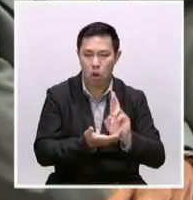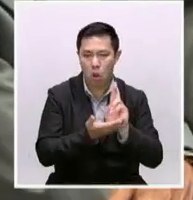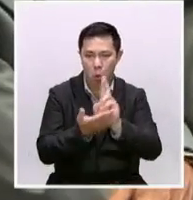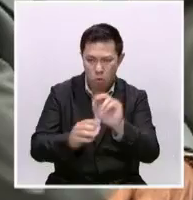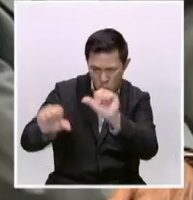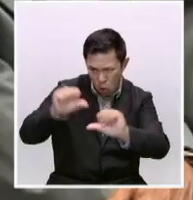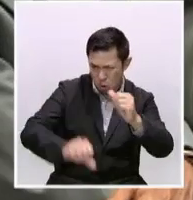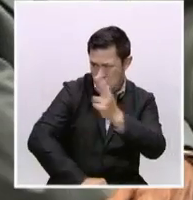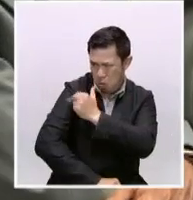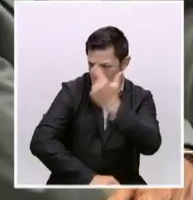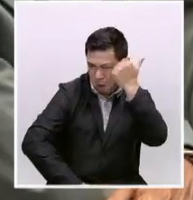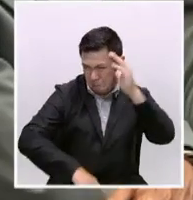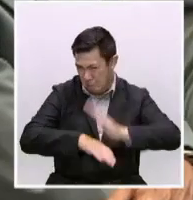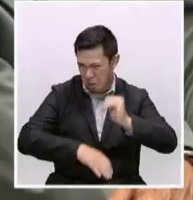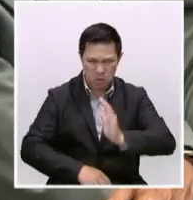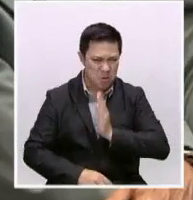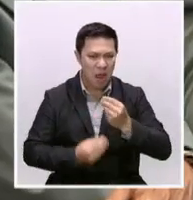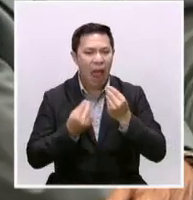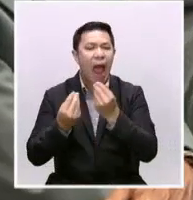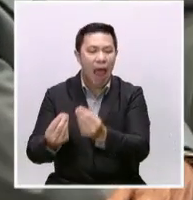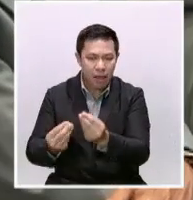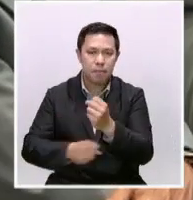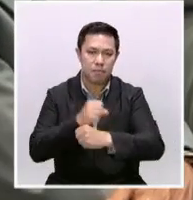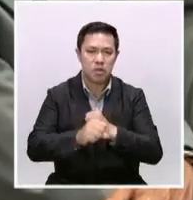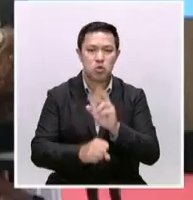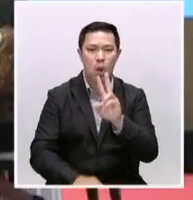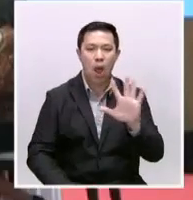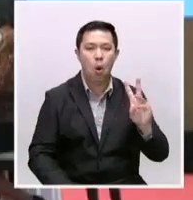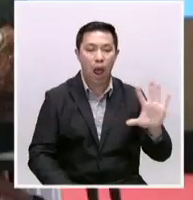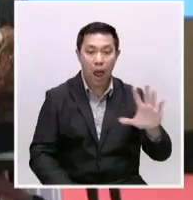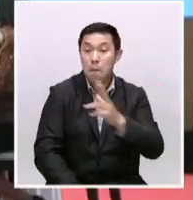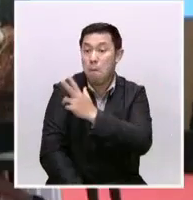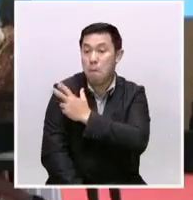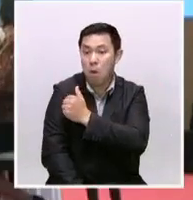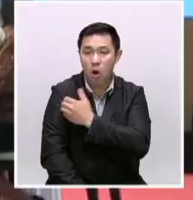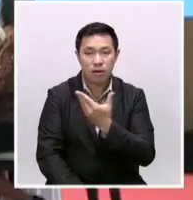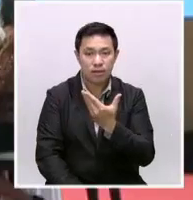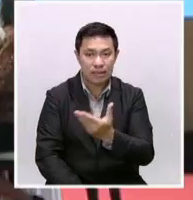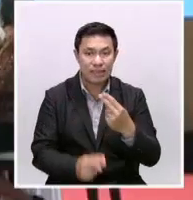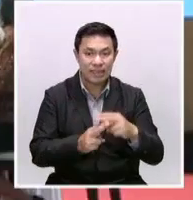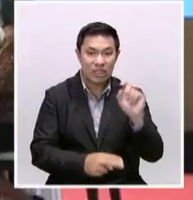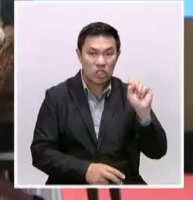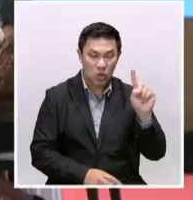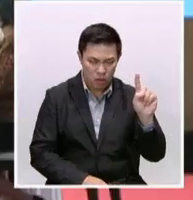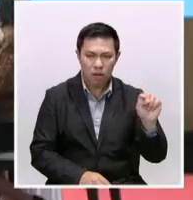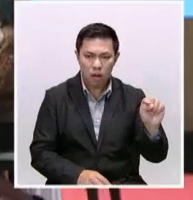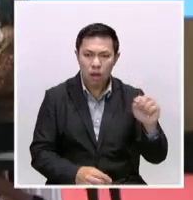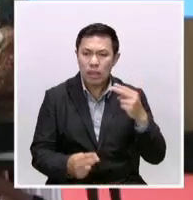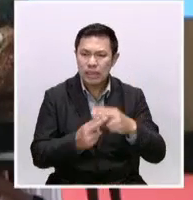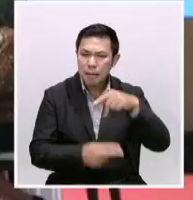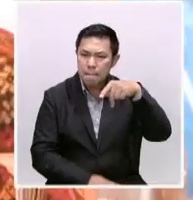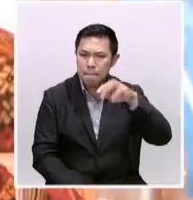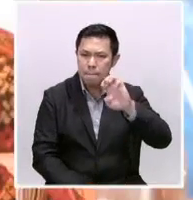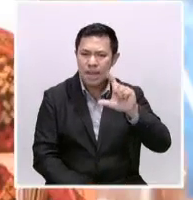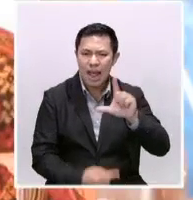ทยาศาสตร์การแพทย์เกียรติยศประจำปี2565โดยศาสตราจารย์กิตติคุณพิไลพันธ์พุทธวัฒนะที่ป